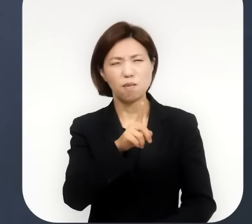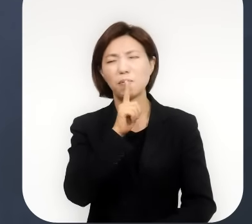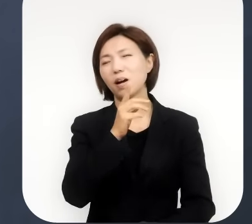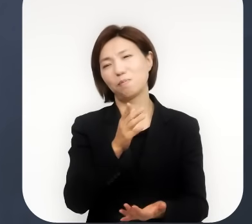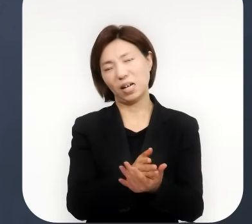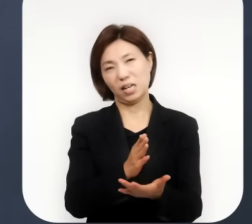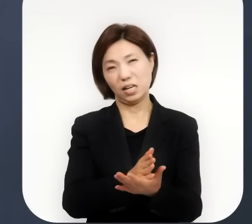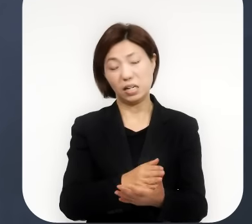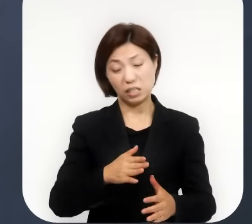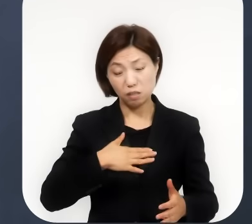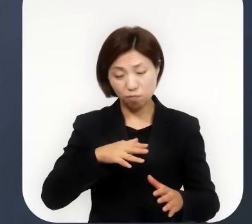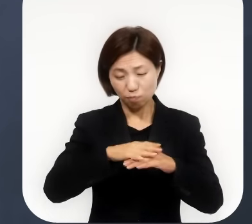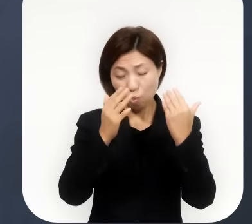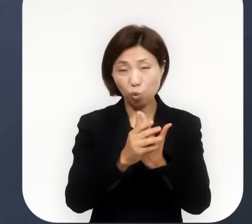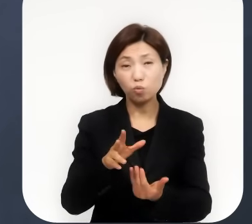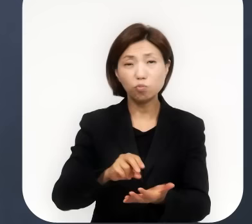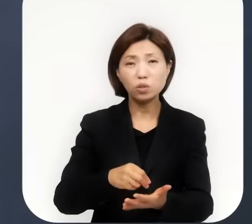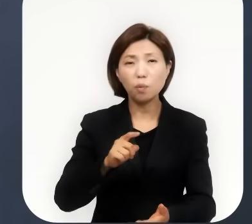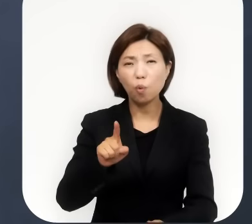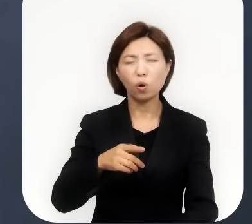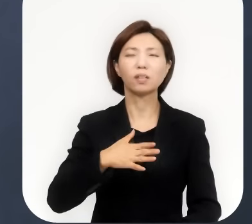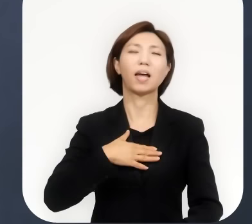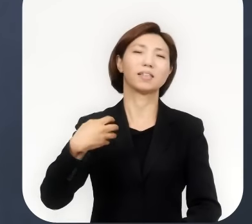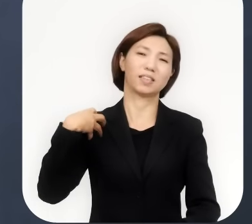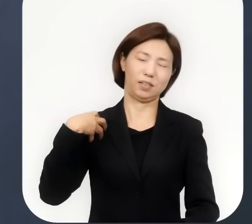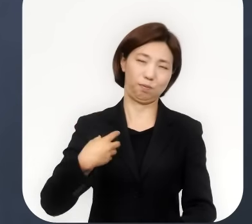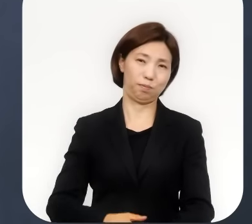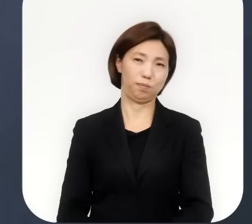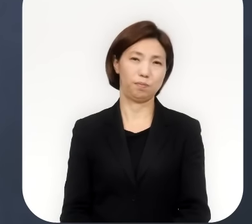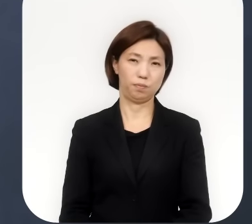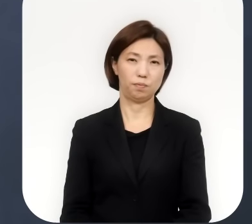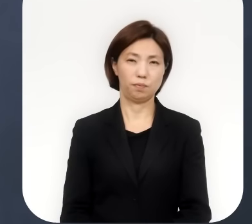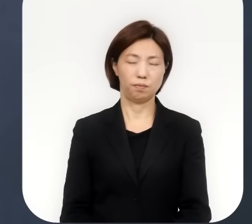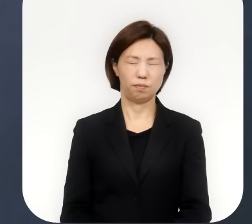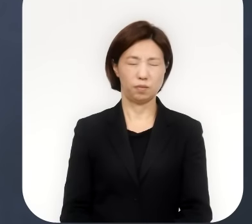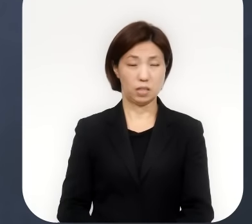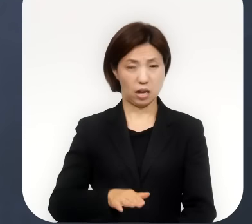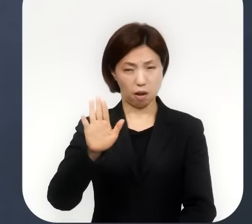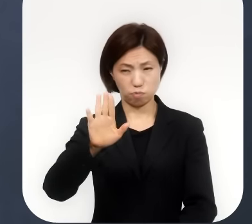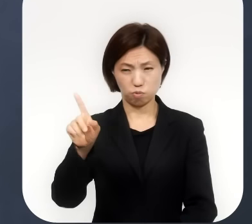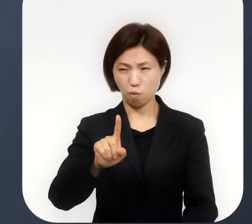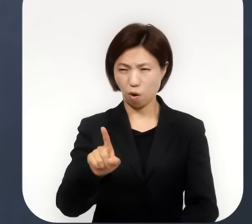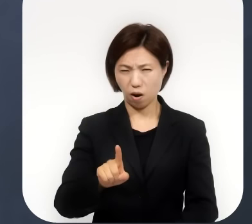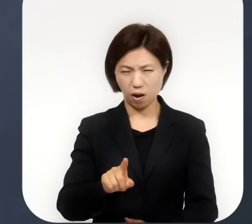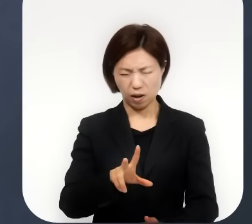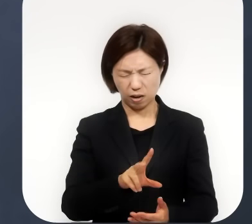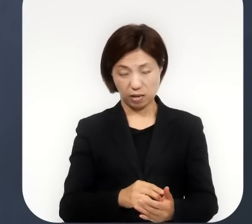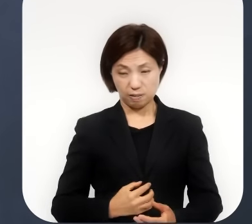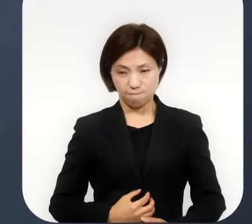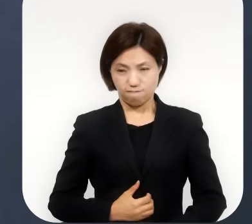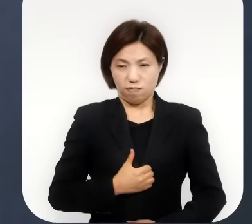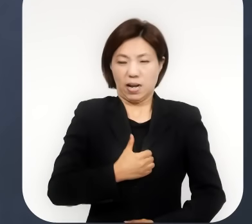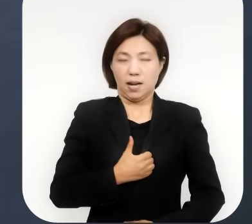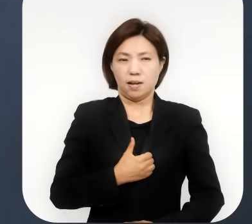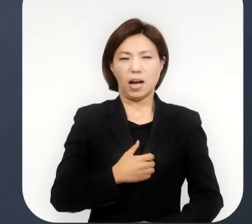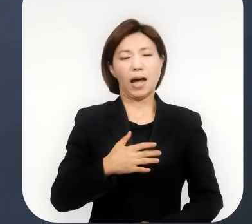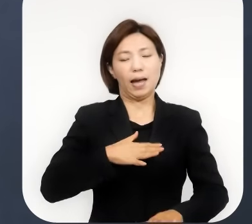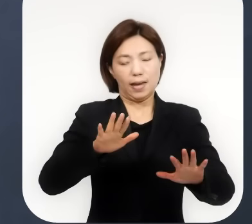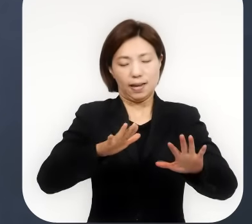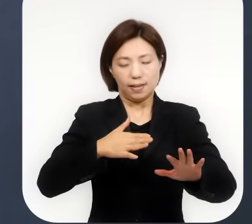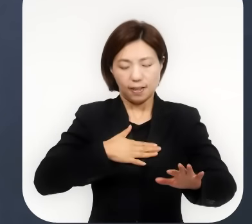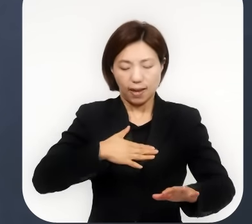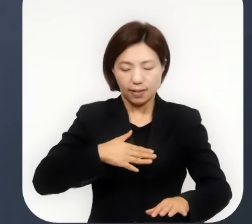단계가 아니다 이건 내 문제다 내 병이다 관점을 이렇게 갖고 앞으로 뭐 확 올라면 아이고 내 병이다